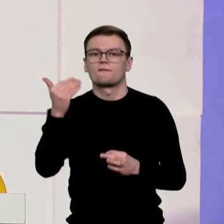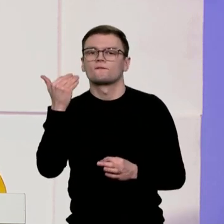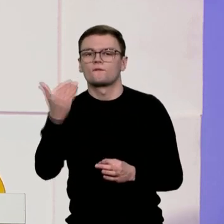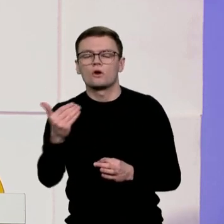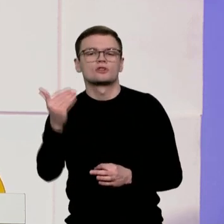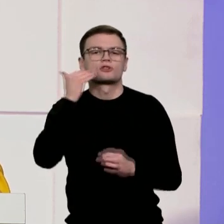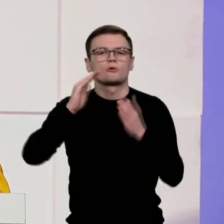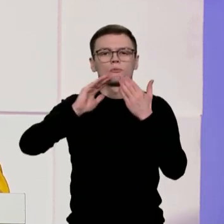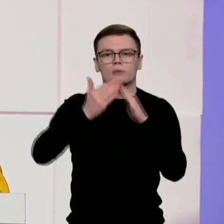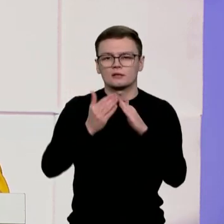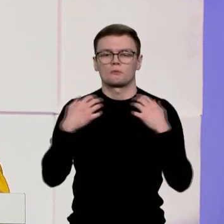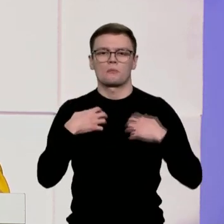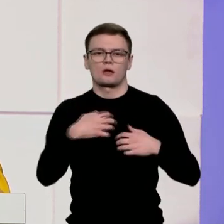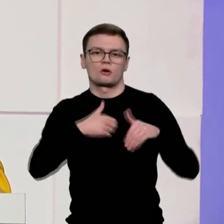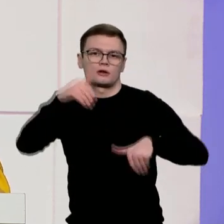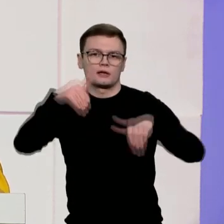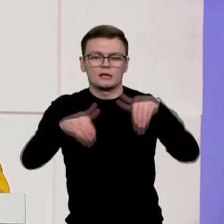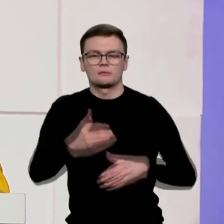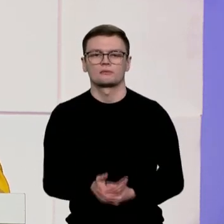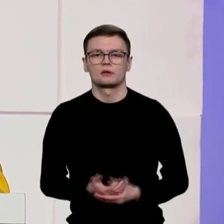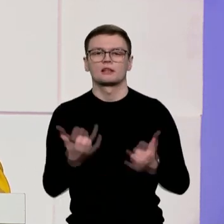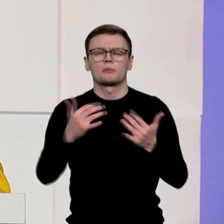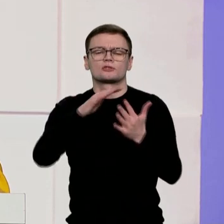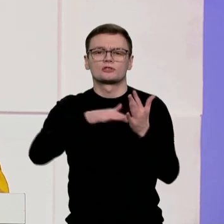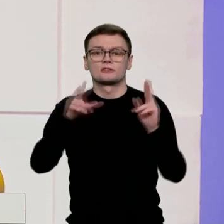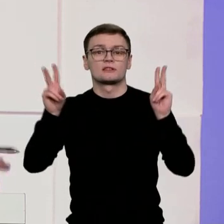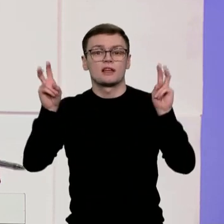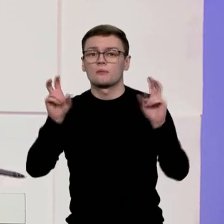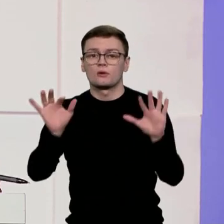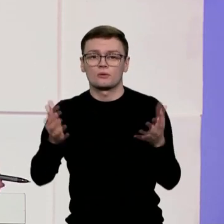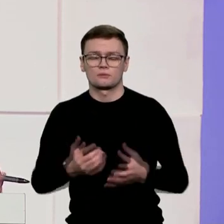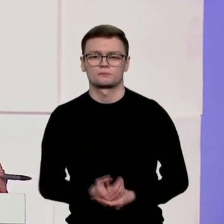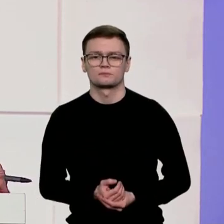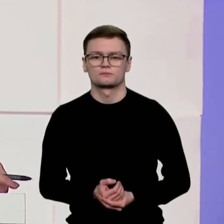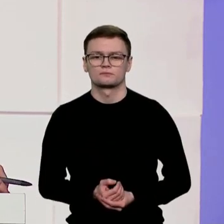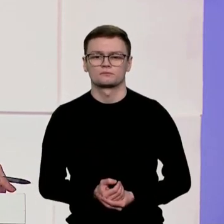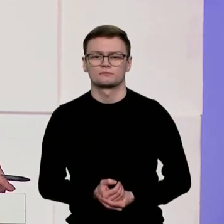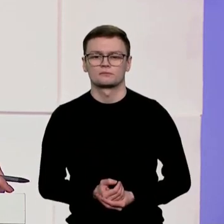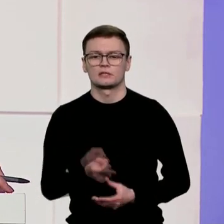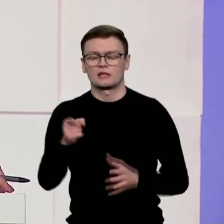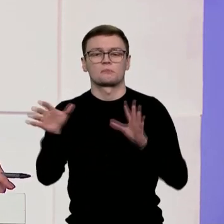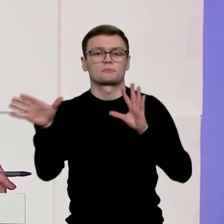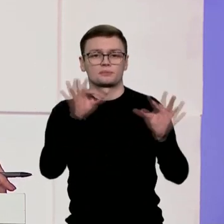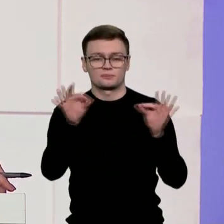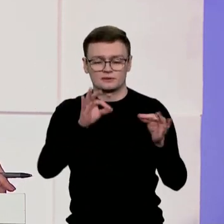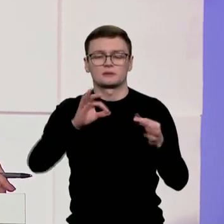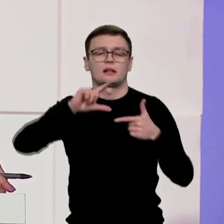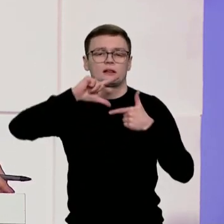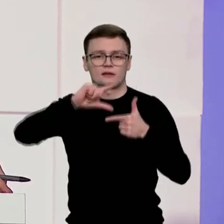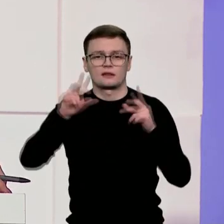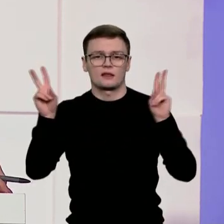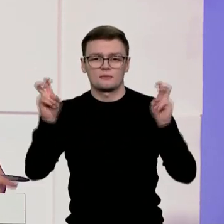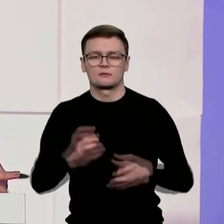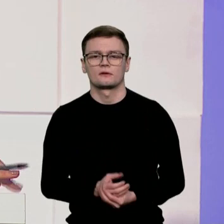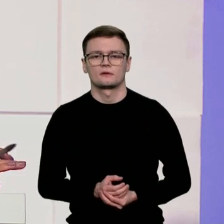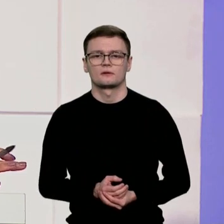mero rinkimams. Tęsiame temas, kurias parinko LRT. Ir ponia Visockai,